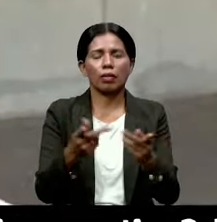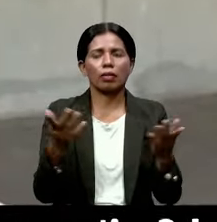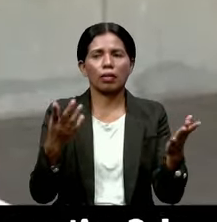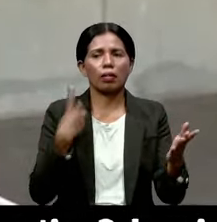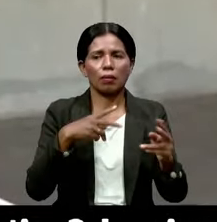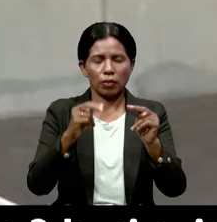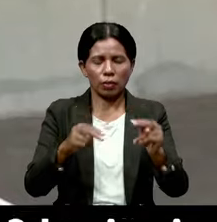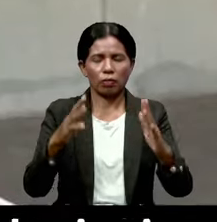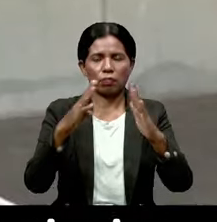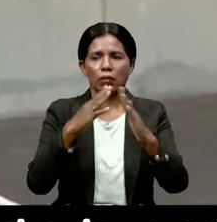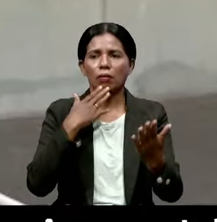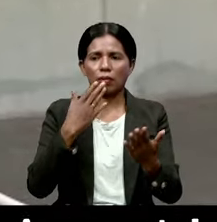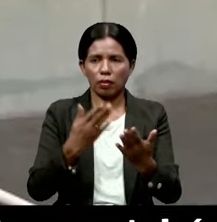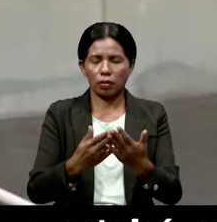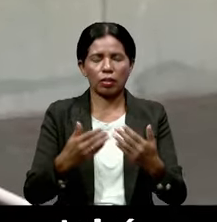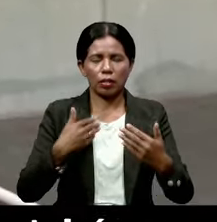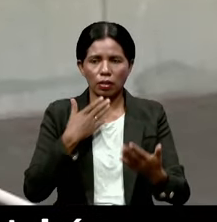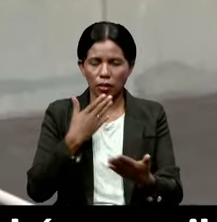saya helafati nebe matiya ke isi guru mea.